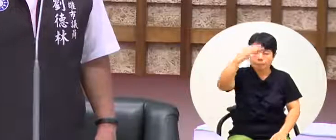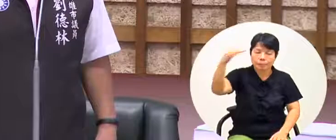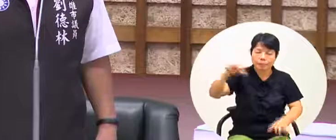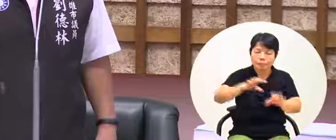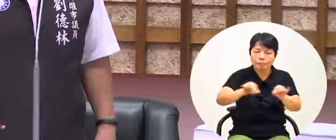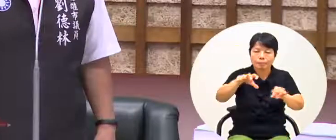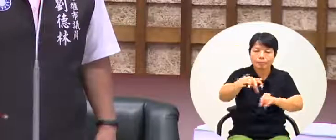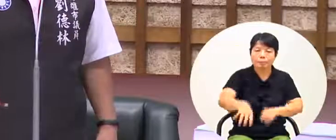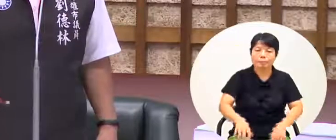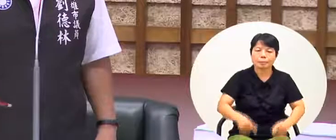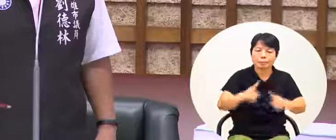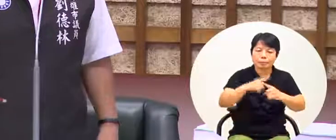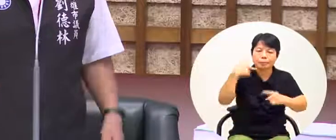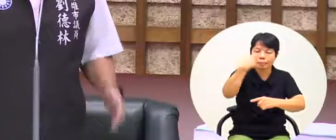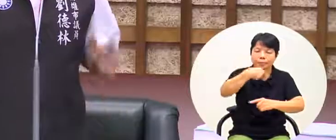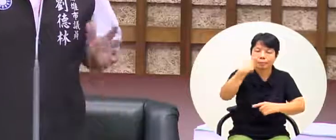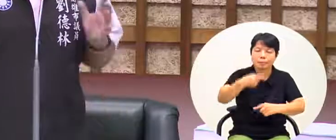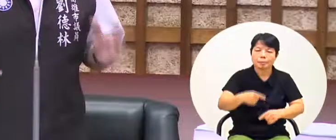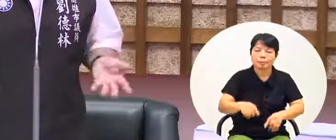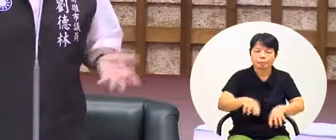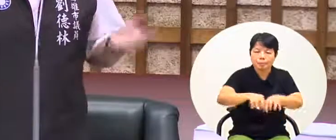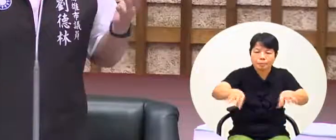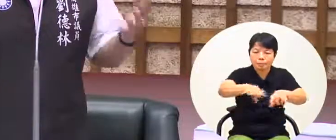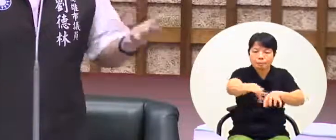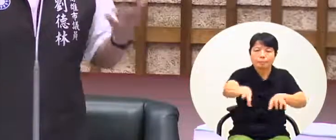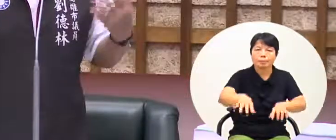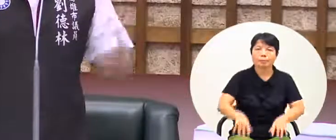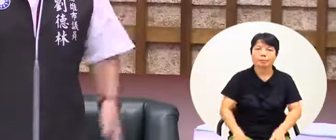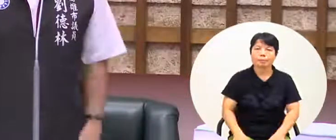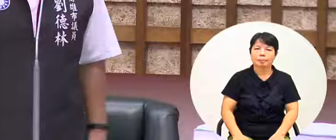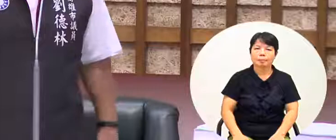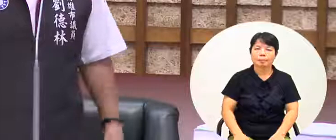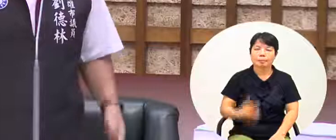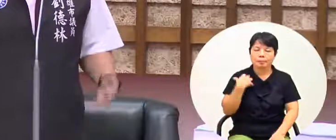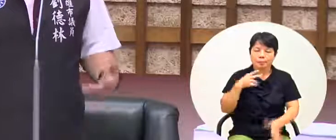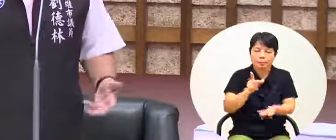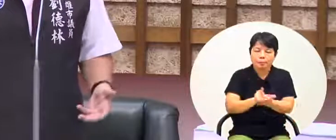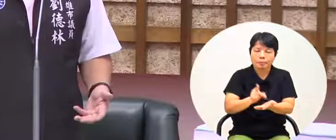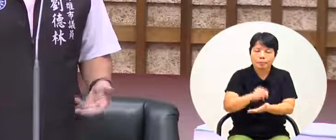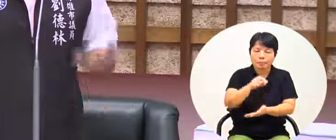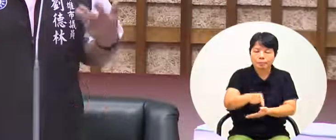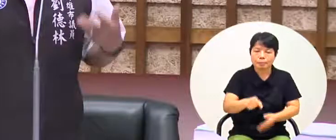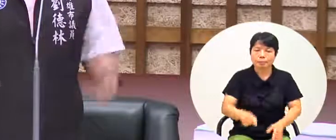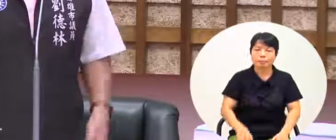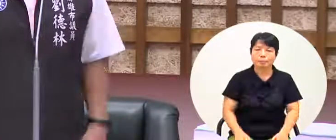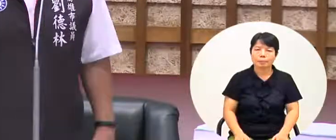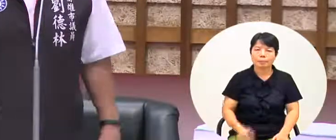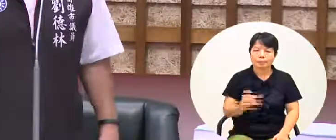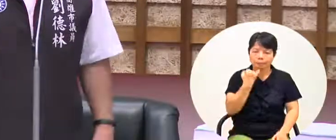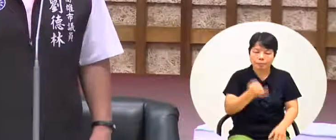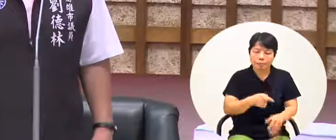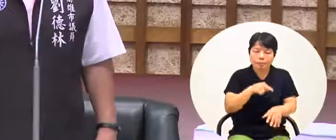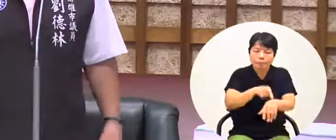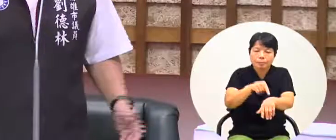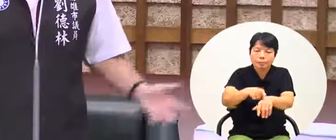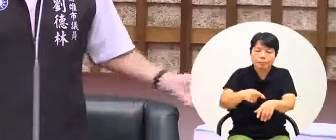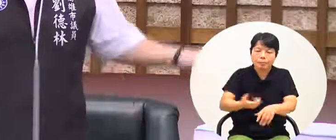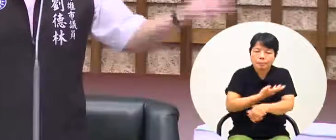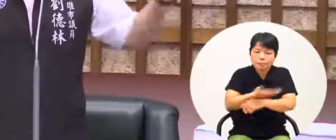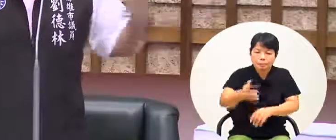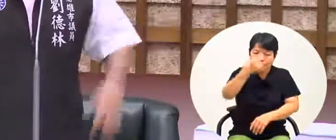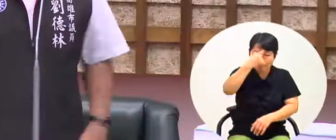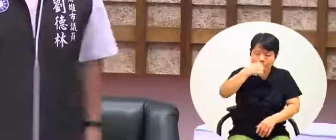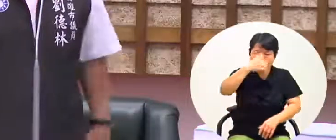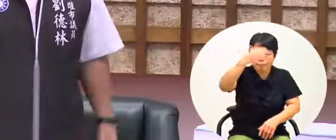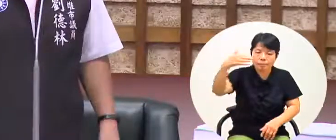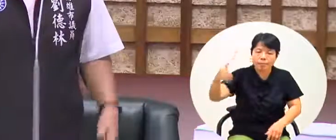们也希望在这上面哦，借由这些能够更能够刺激，让凤山能够带头起飞。我在